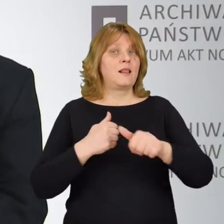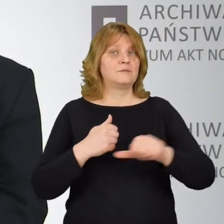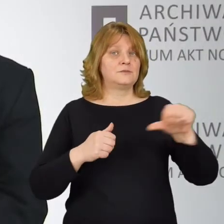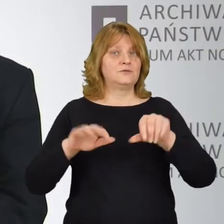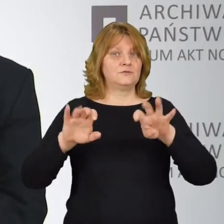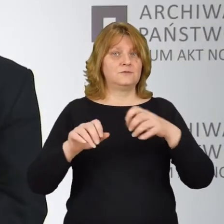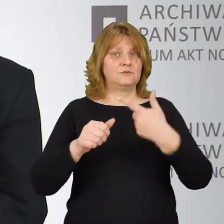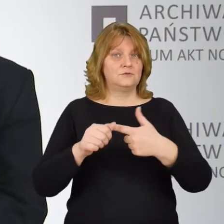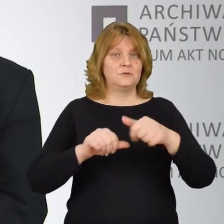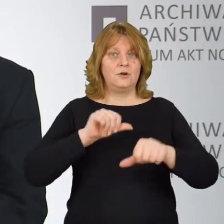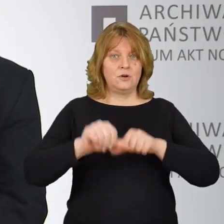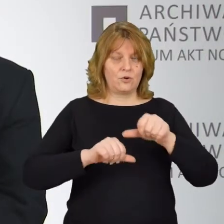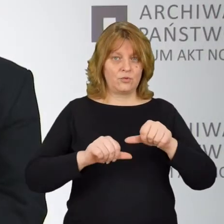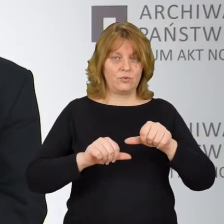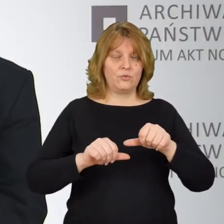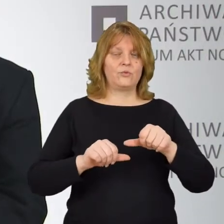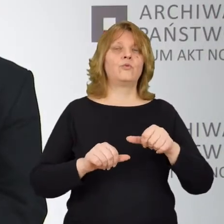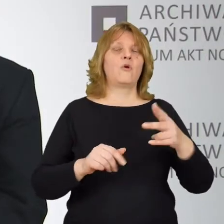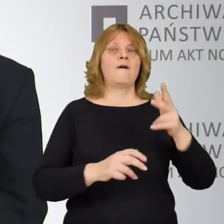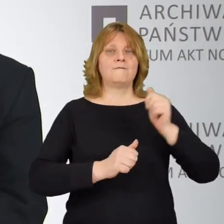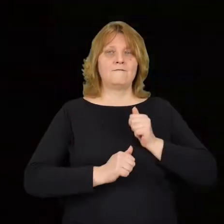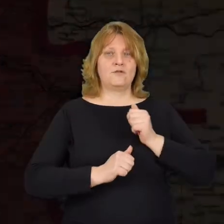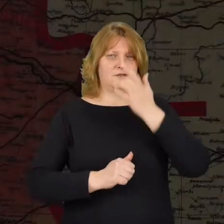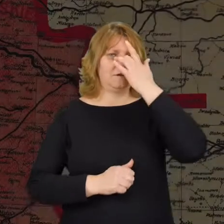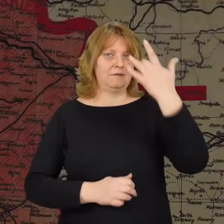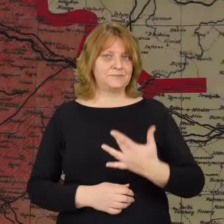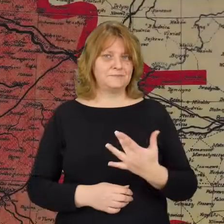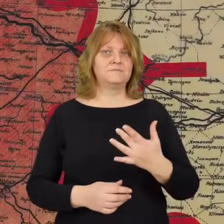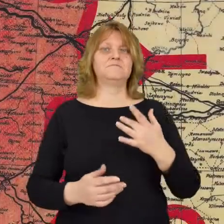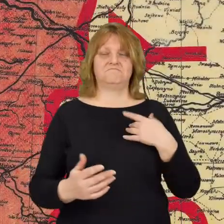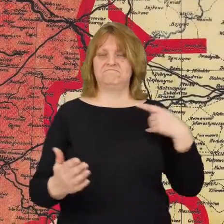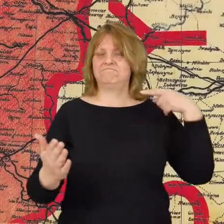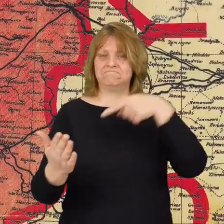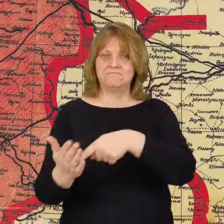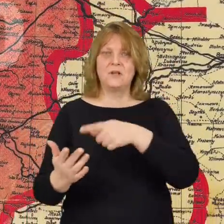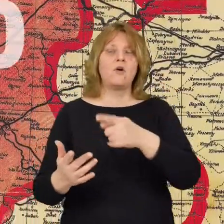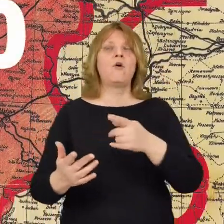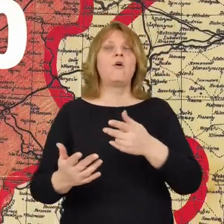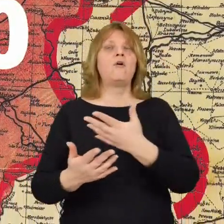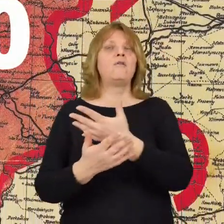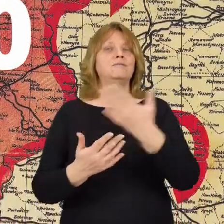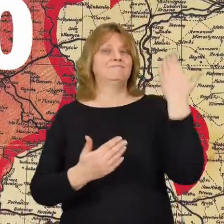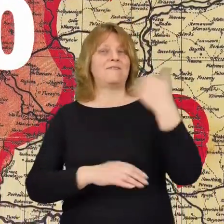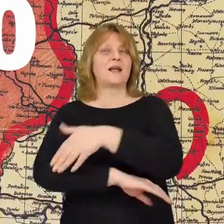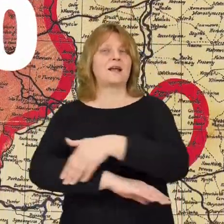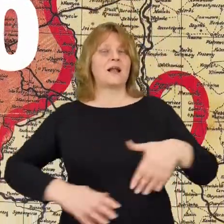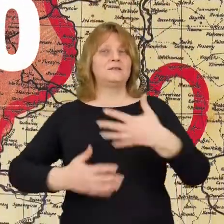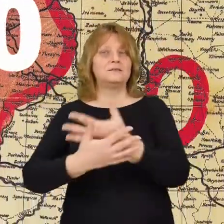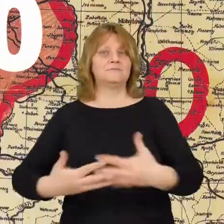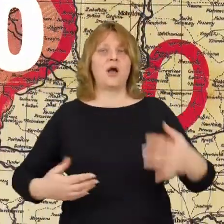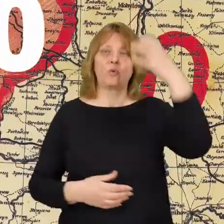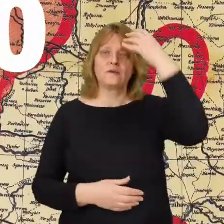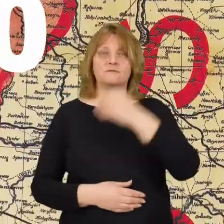końcu lipca 1920 roku wojska Armii Czerwonej dotarły bezpośrednio do dawnych granic